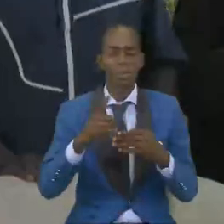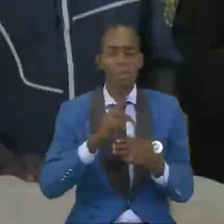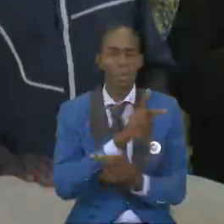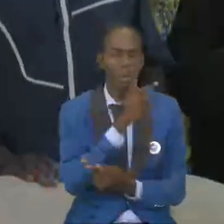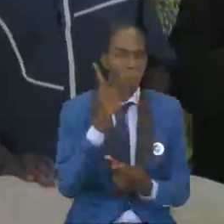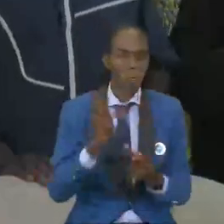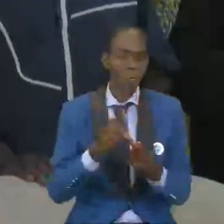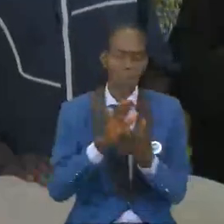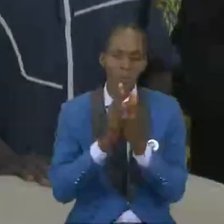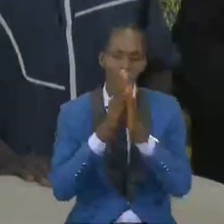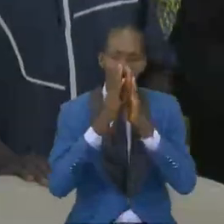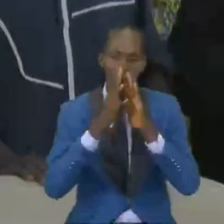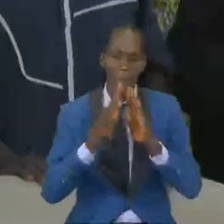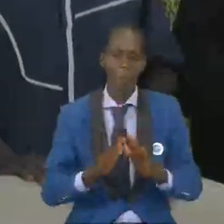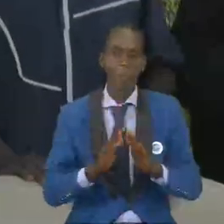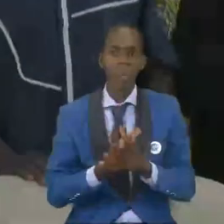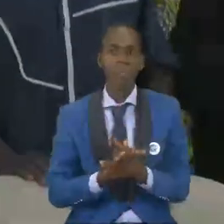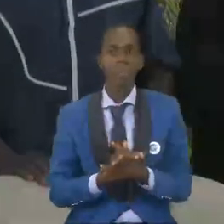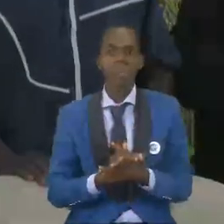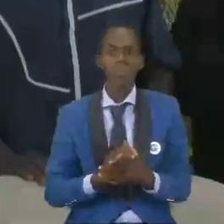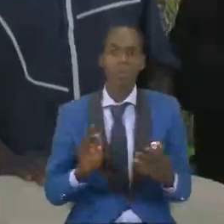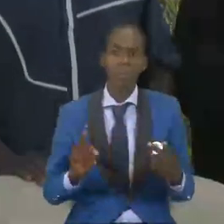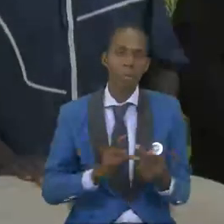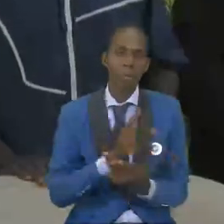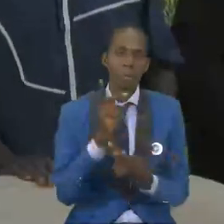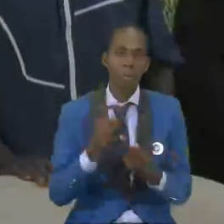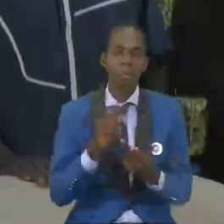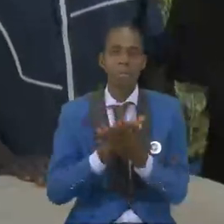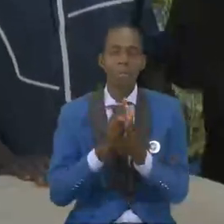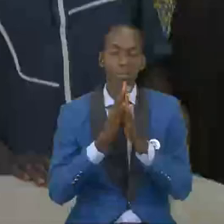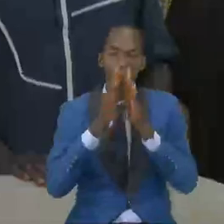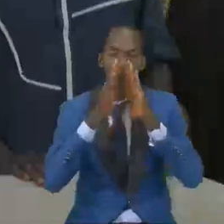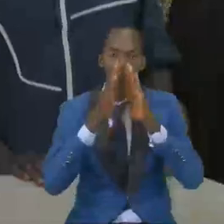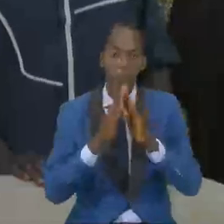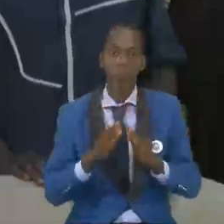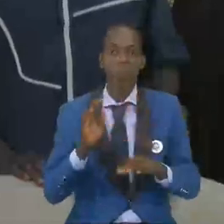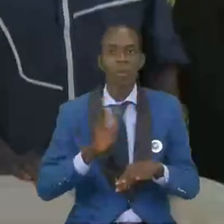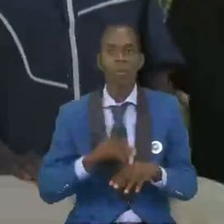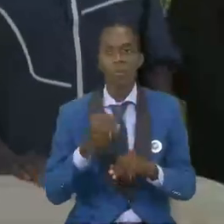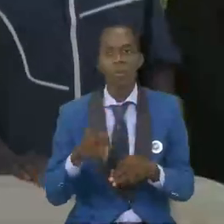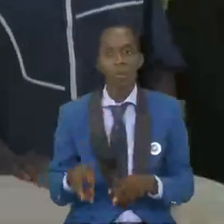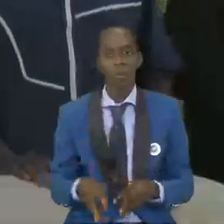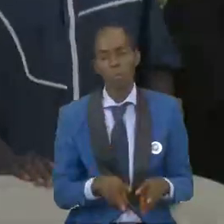être ton cœur fixé sur le Seigneur, il te donnera la paix parfaite.